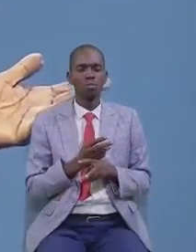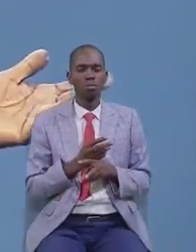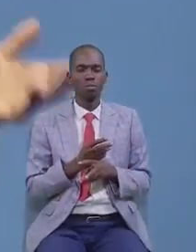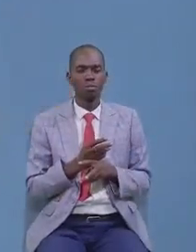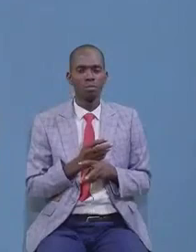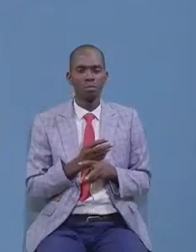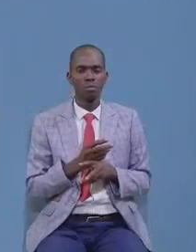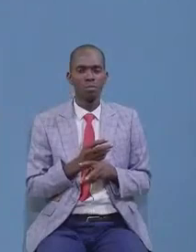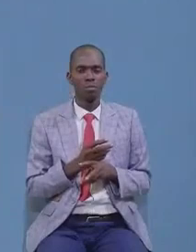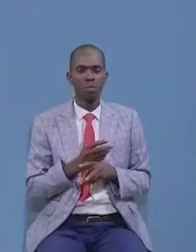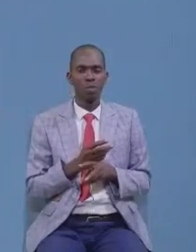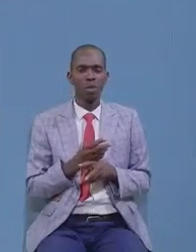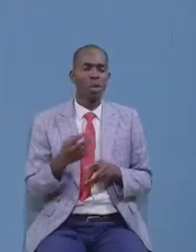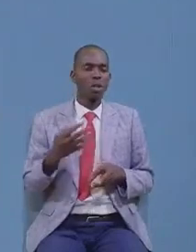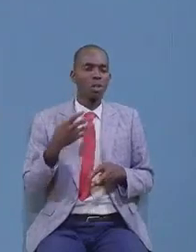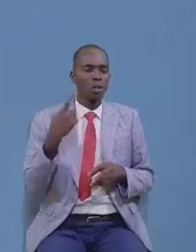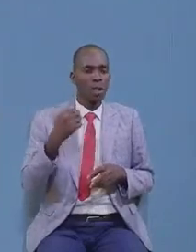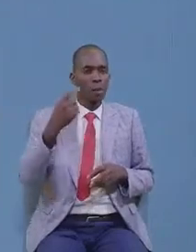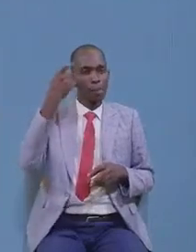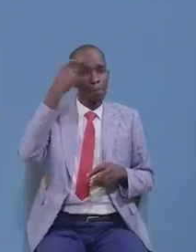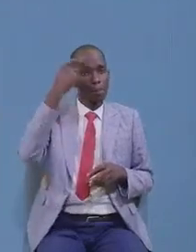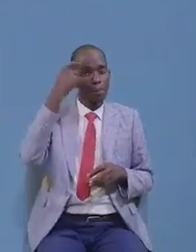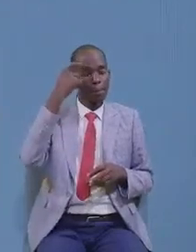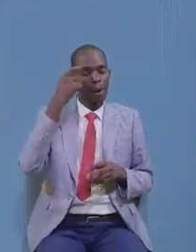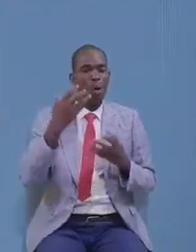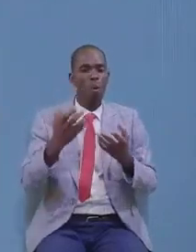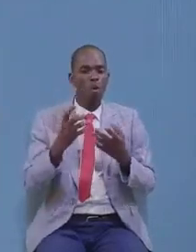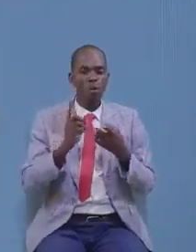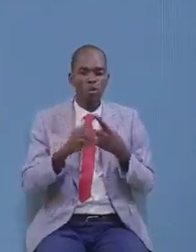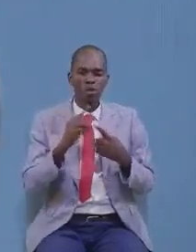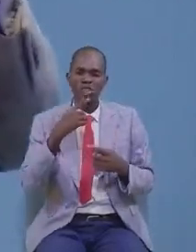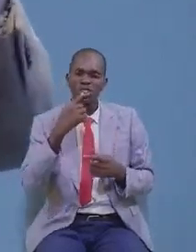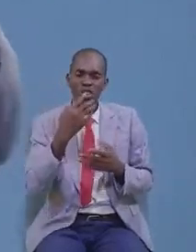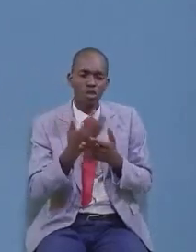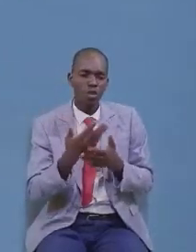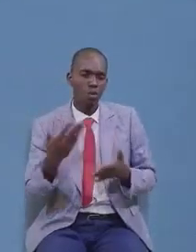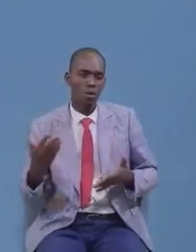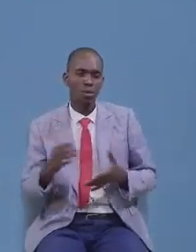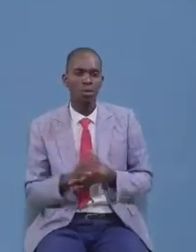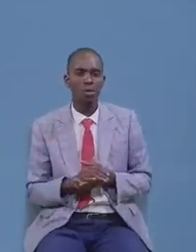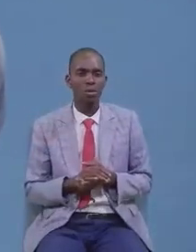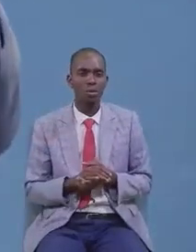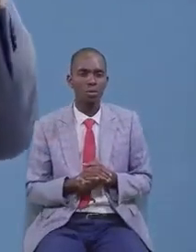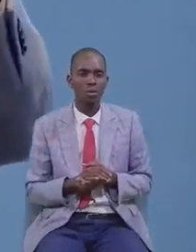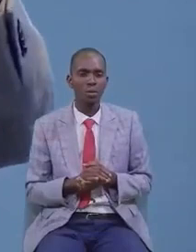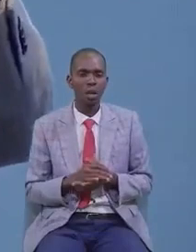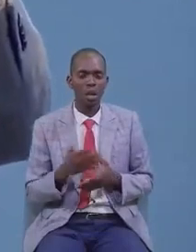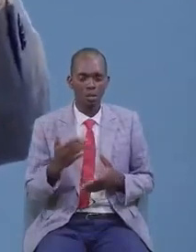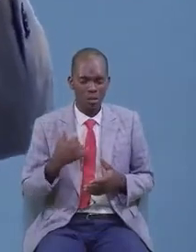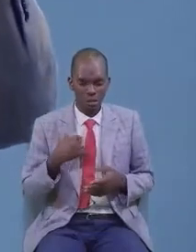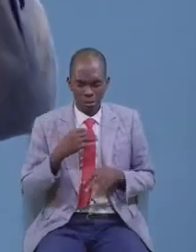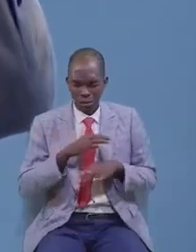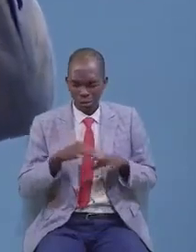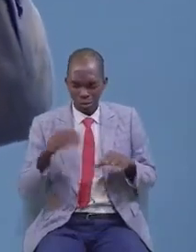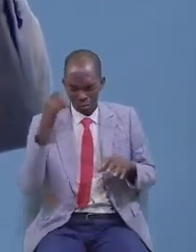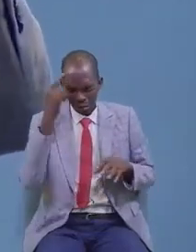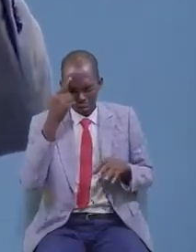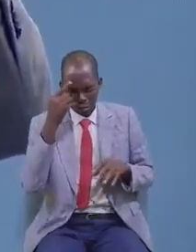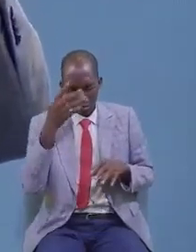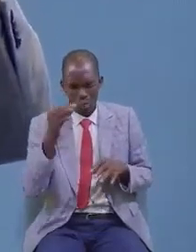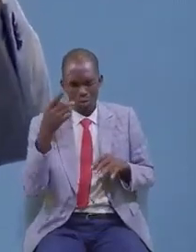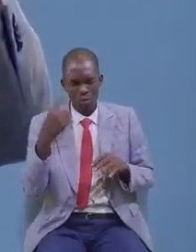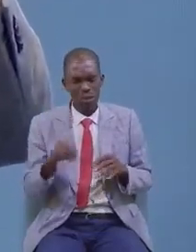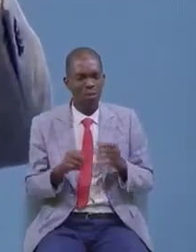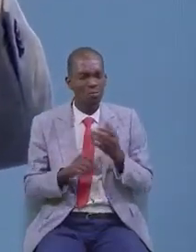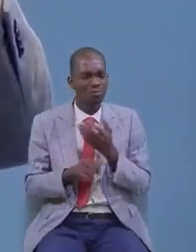సహజమైన పదజాలమే కదా. My mind wants to say something. నా మనసు ఏదో చెప్పాలనుకుంటుంది. I don't think about the consequence of what I want to